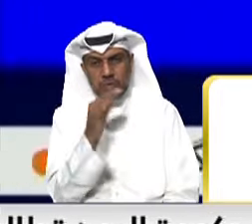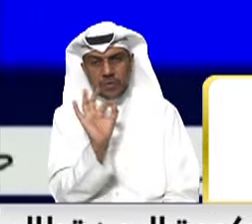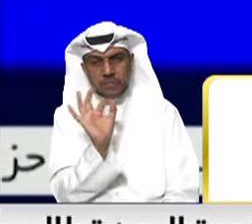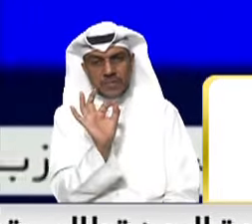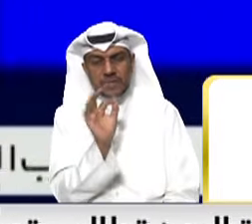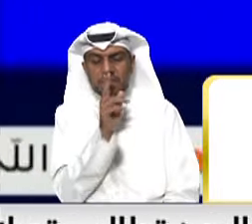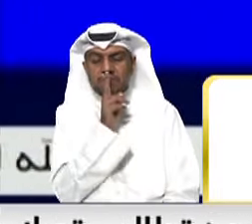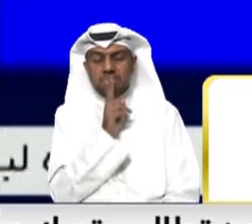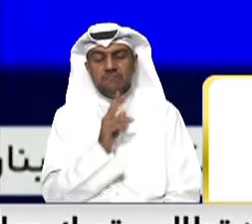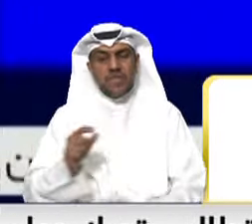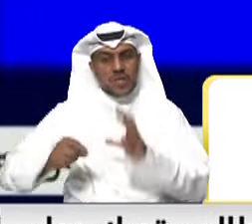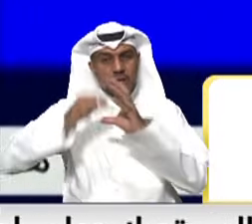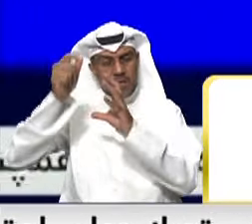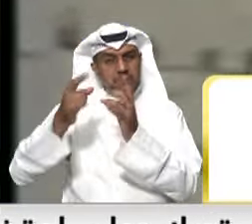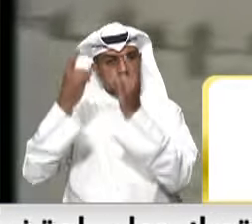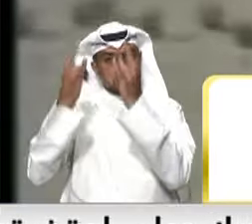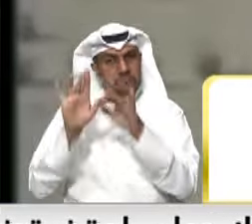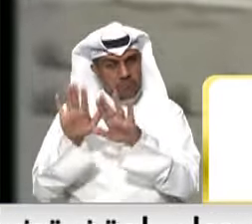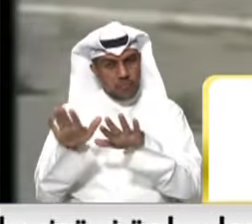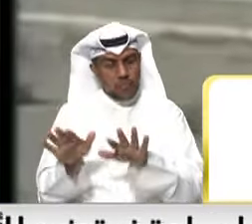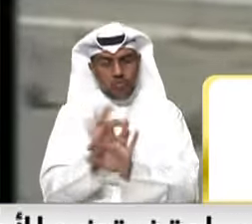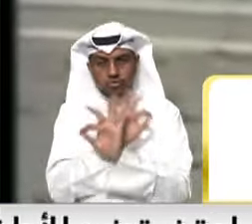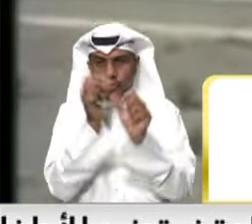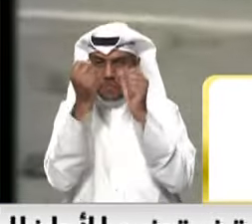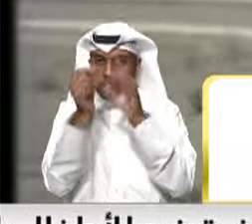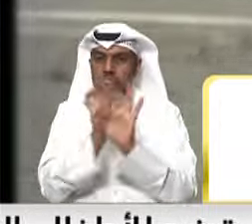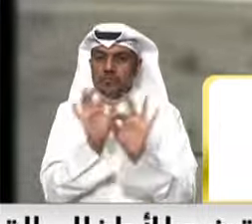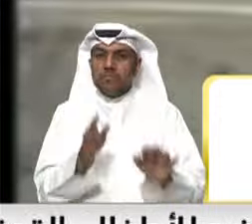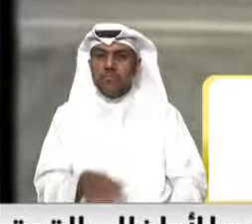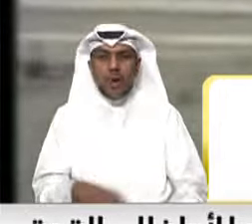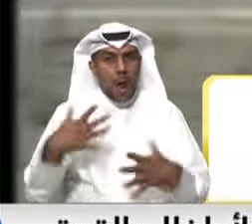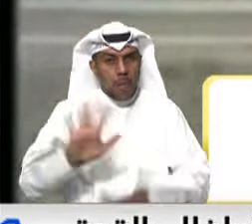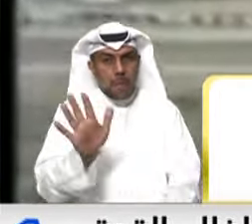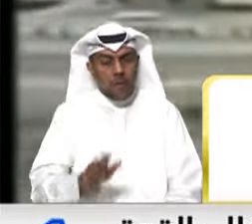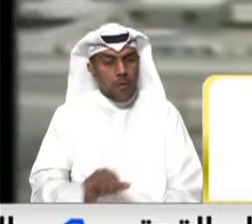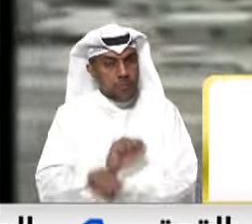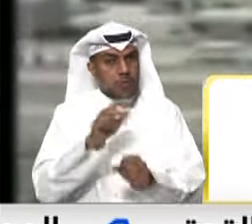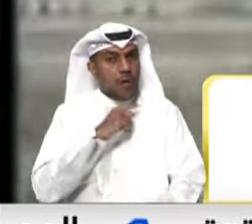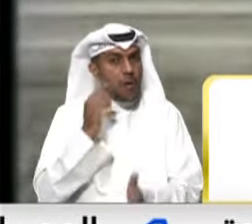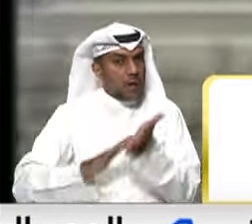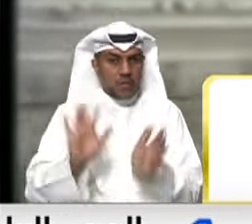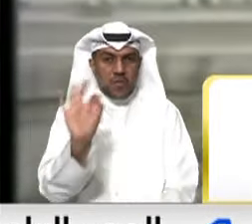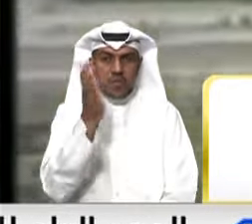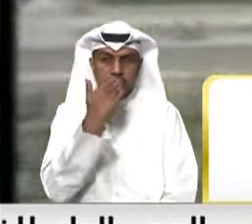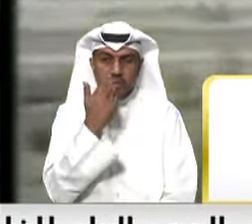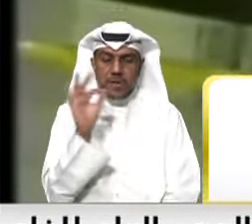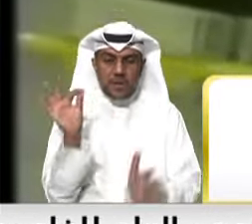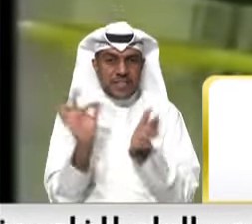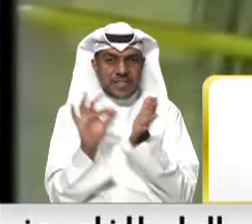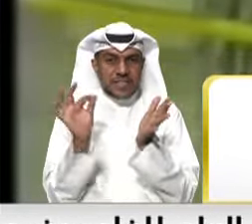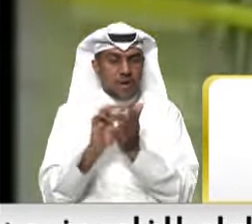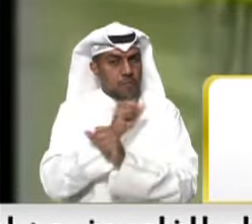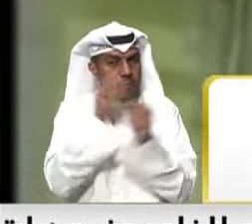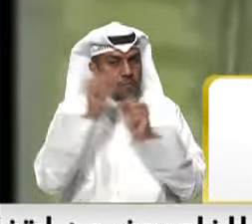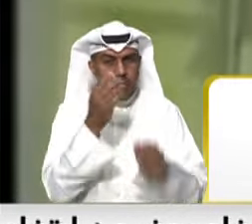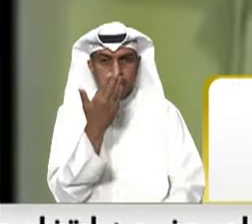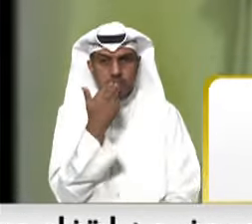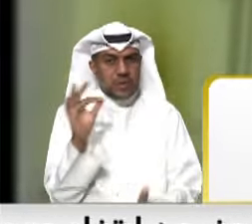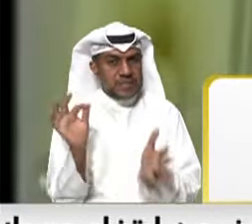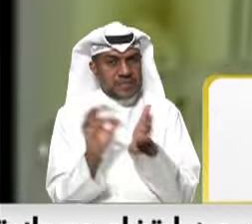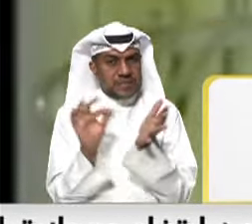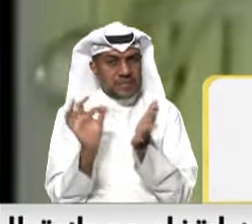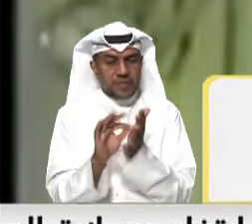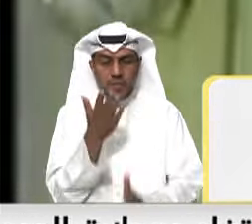نوويه او استهداف مواقع نوويه في المدينه كما اكدت ايران على عدم وقوع انفجارات في مدينه